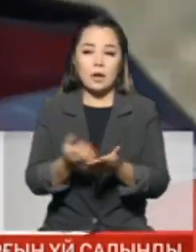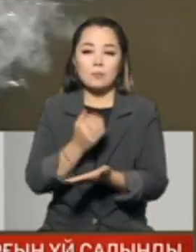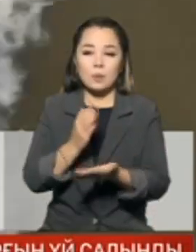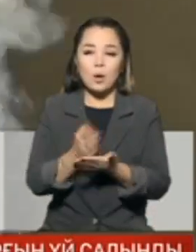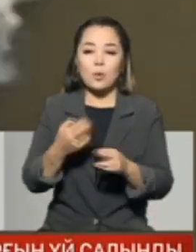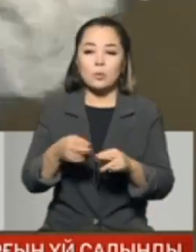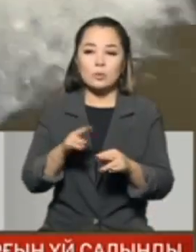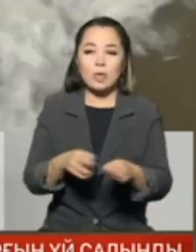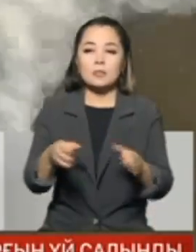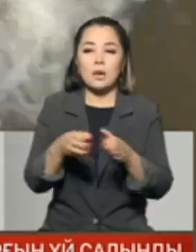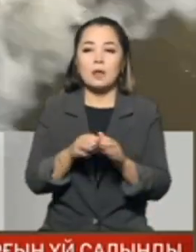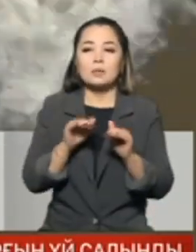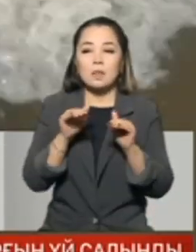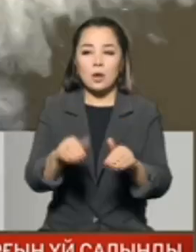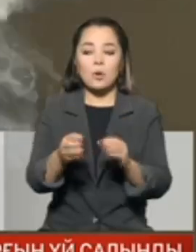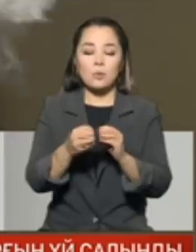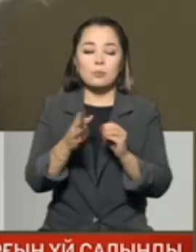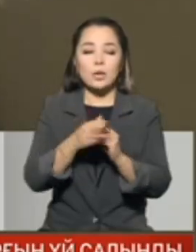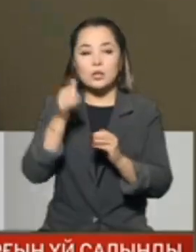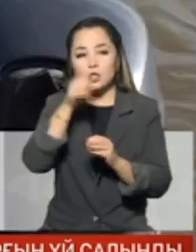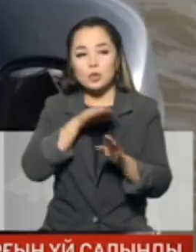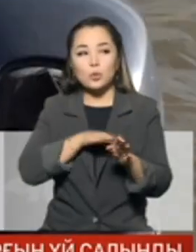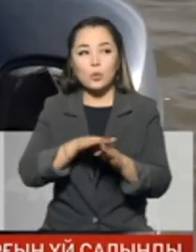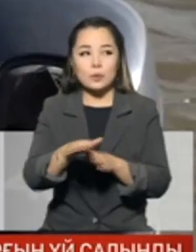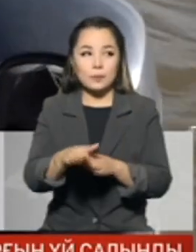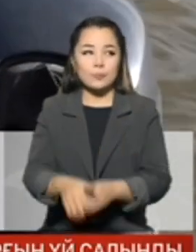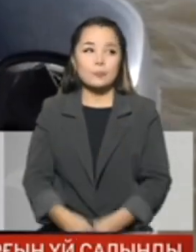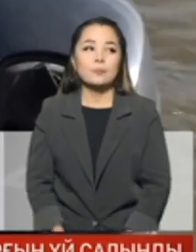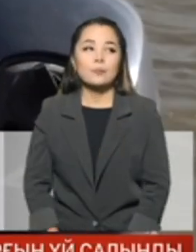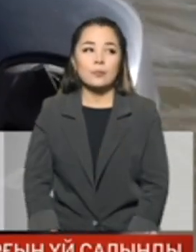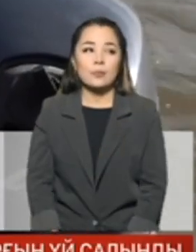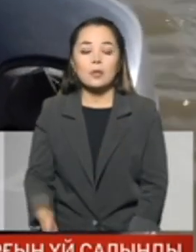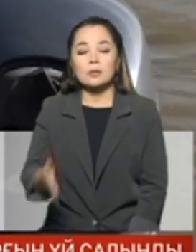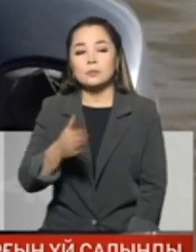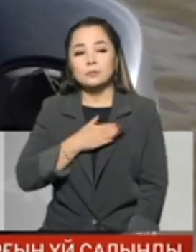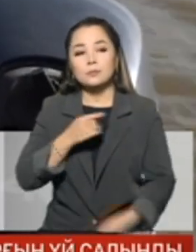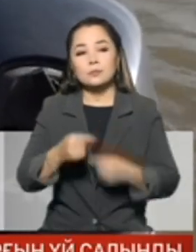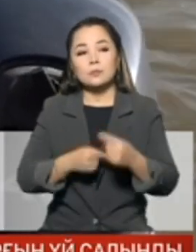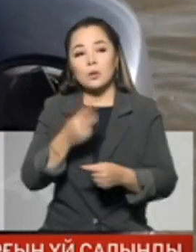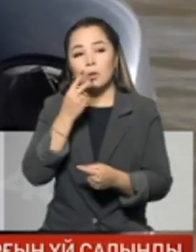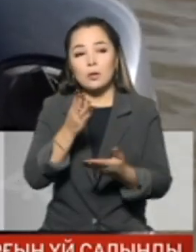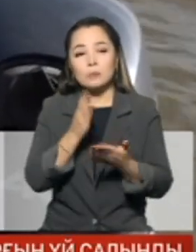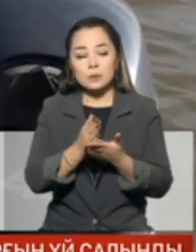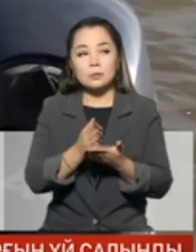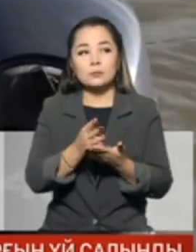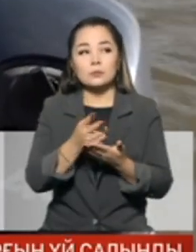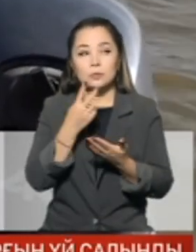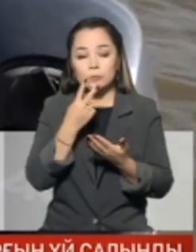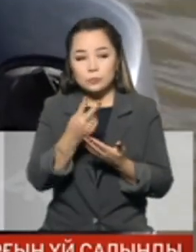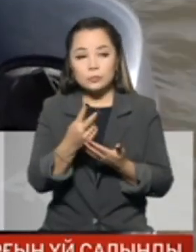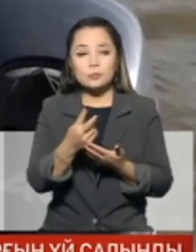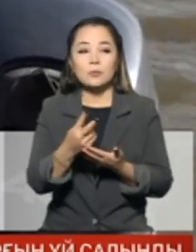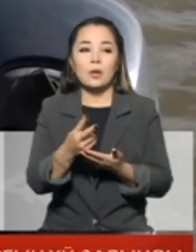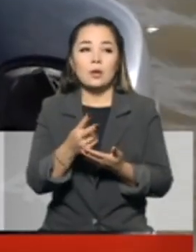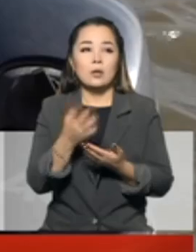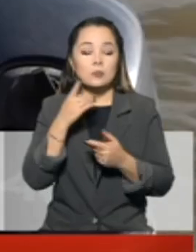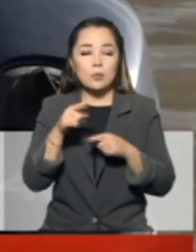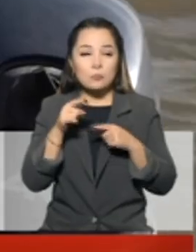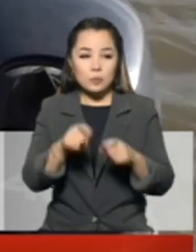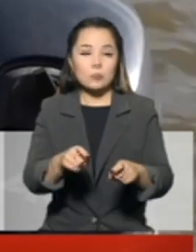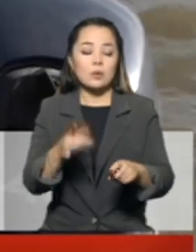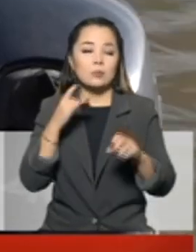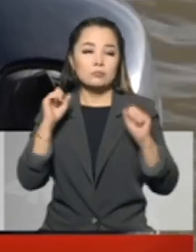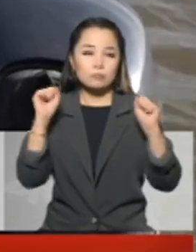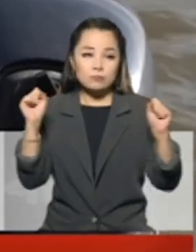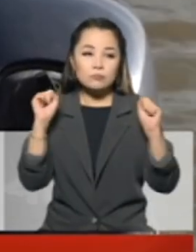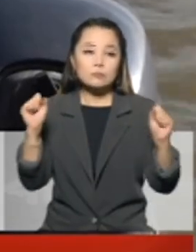Биыл бұл салаға келгеніне 15 жыл толды. Өтіп атанда көрдім бе осы саланы, балдарын. Жүгіріп жүреді, турникте атылып жүреді